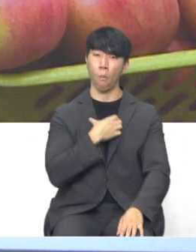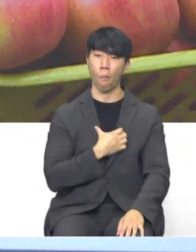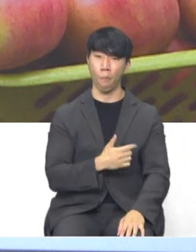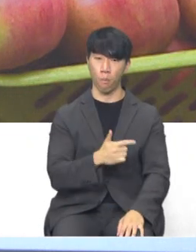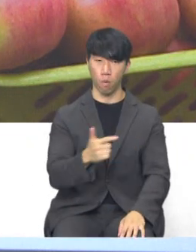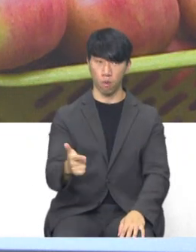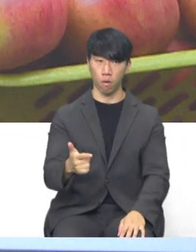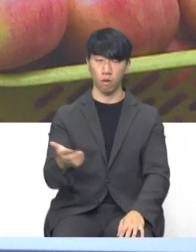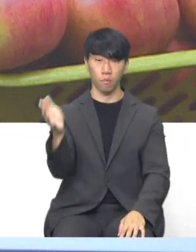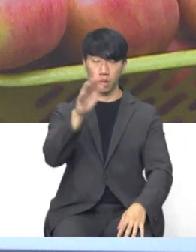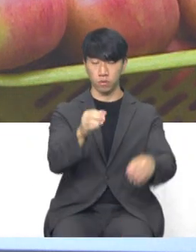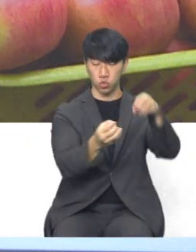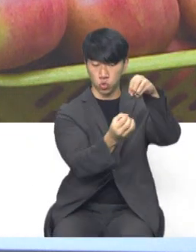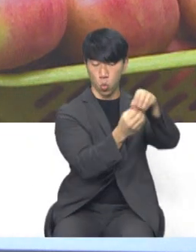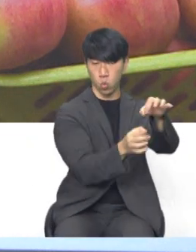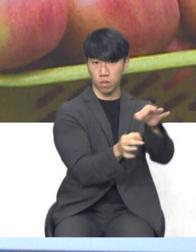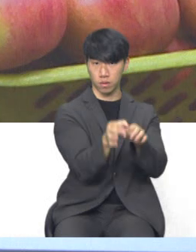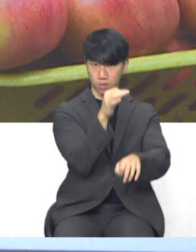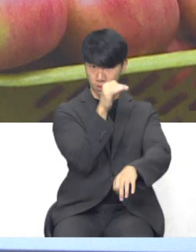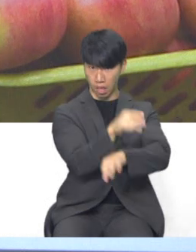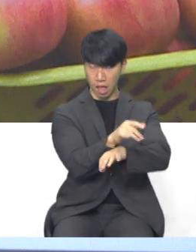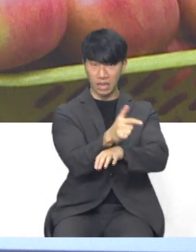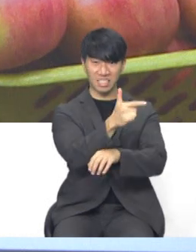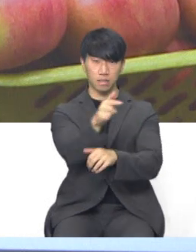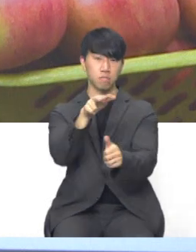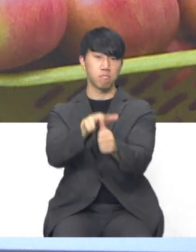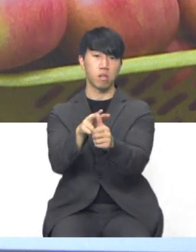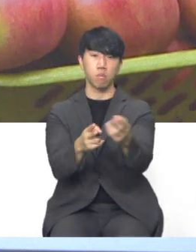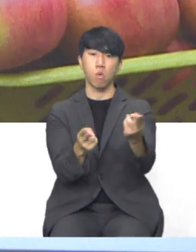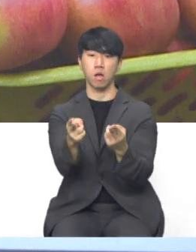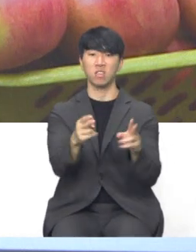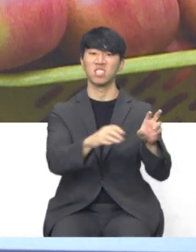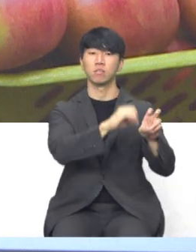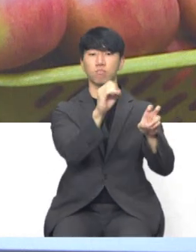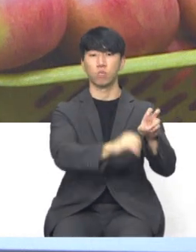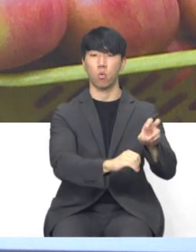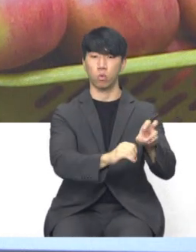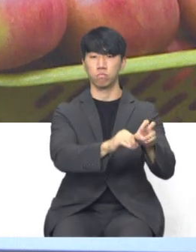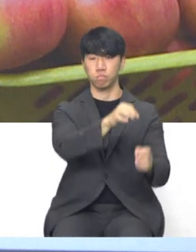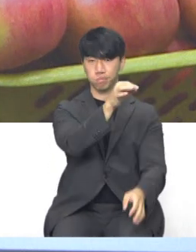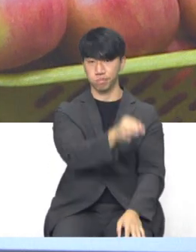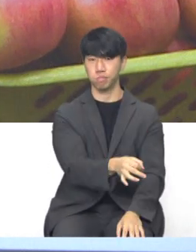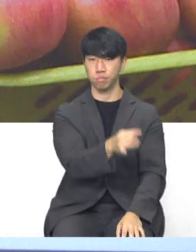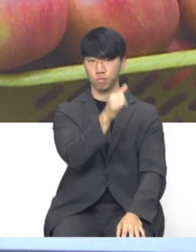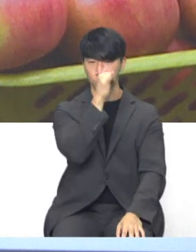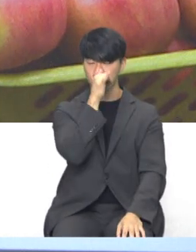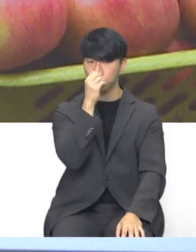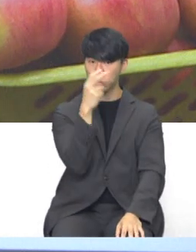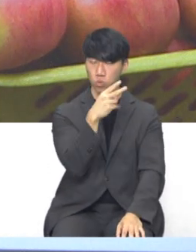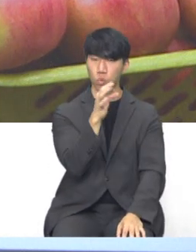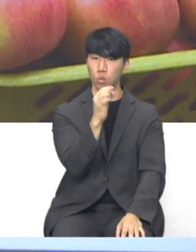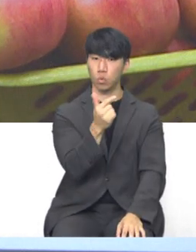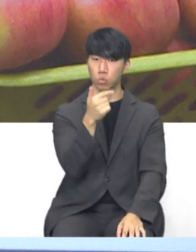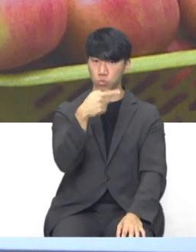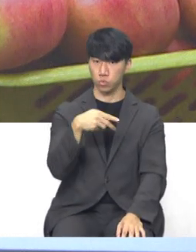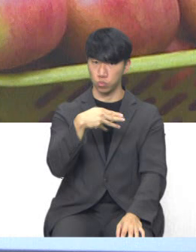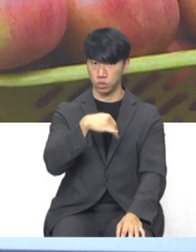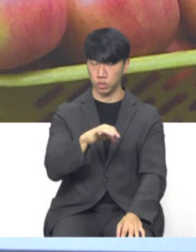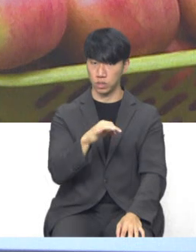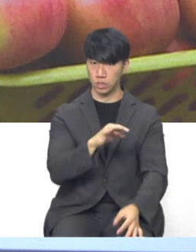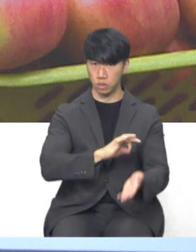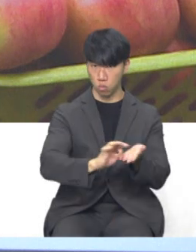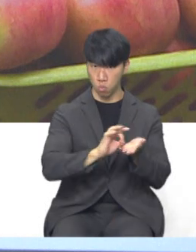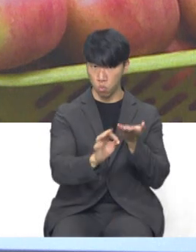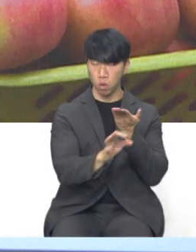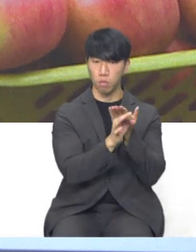그래도 전통시장에서 장을 보면 대형마트보다는 20% 가까이 저렴하다고 합니다. 그리고 온누리 상품권을 이용하면